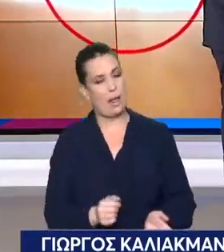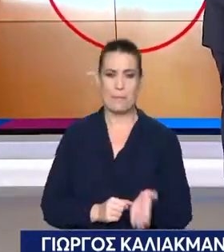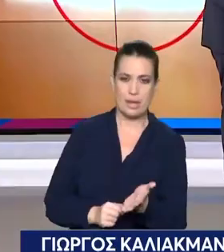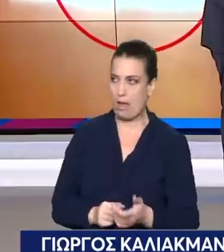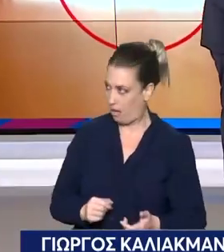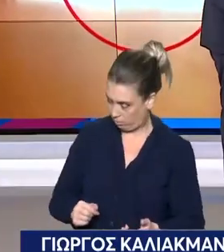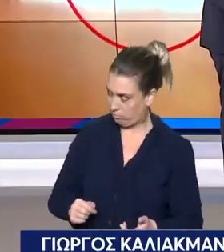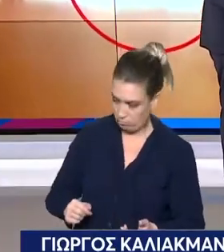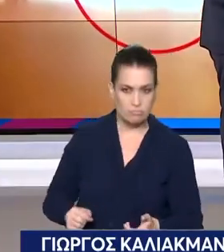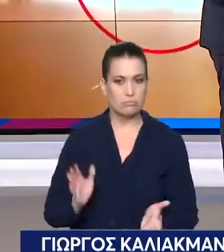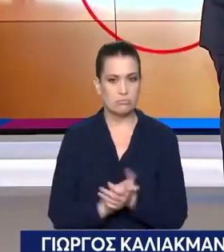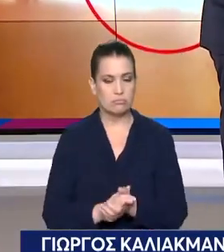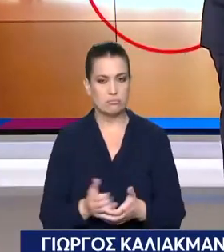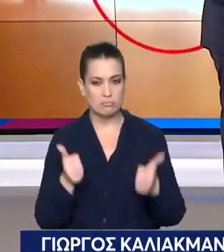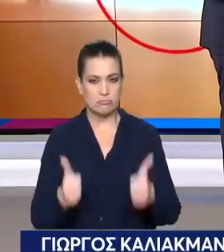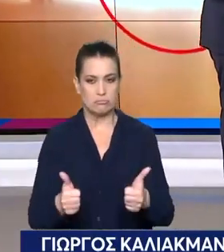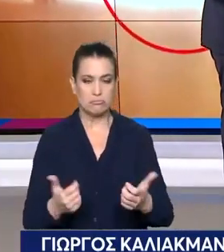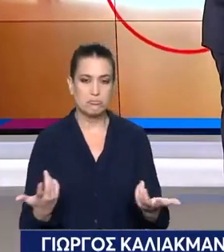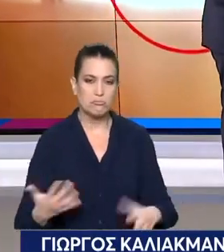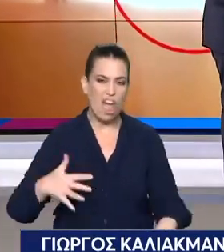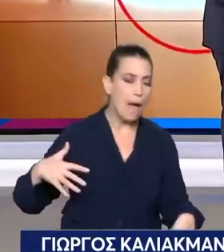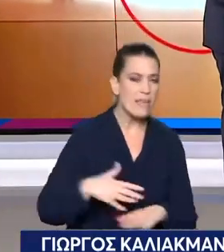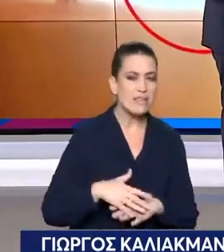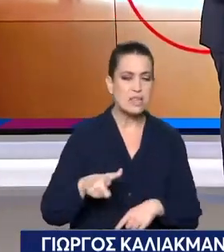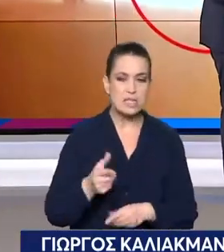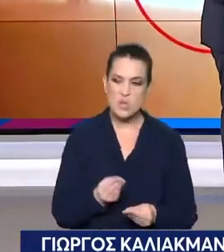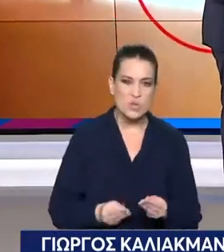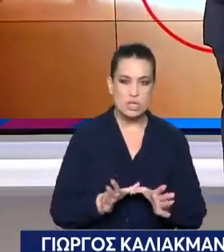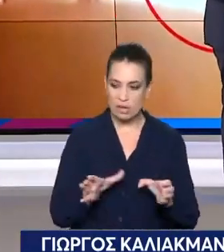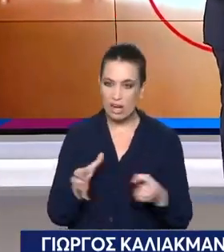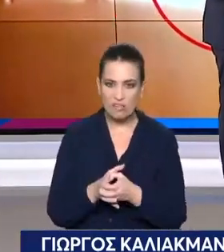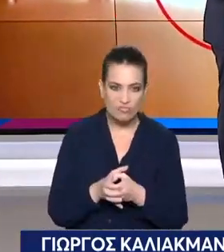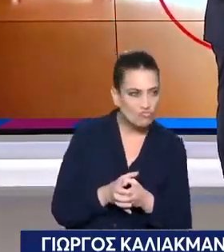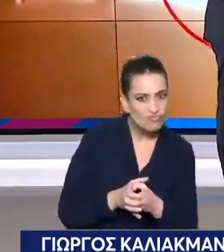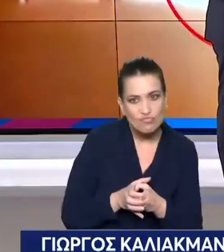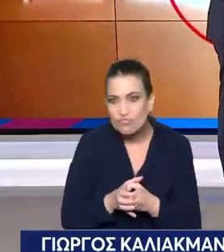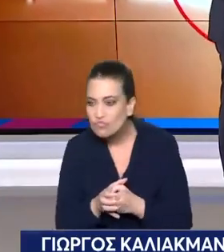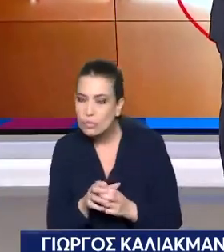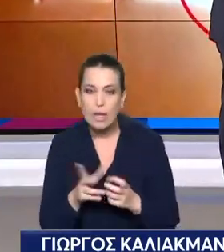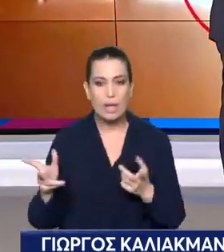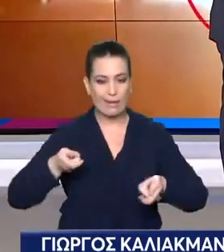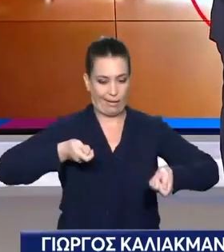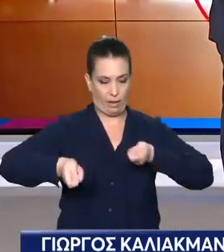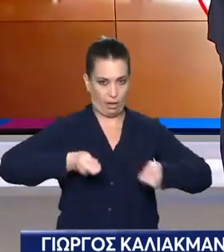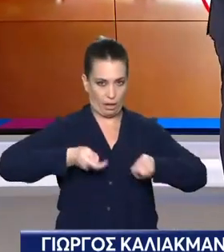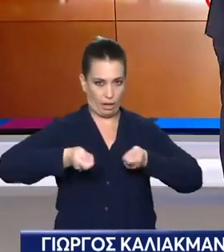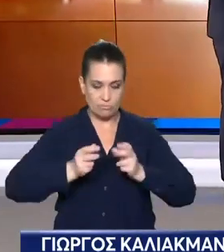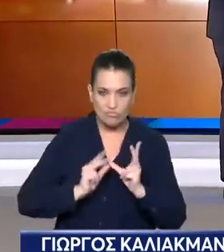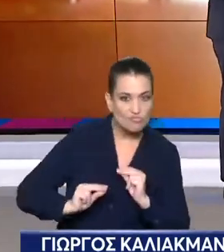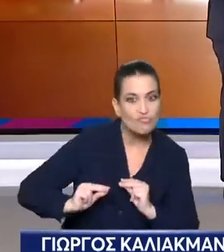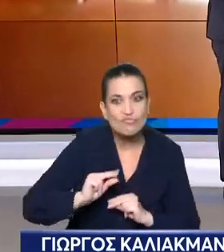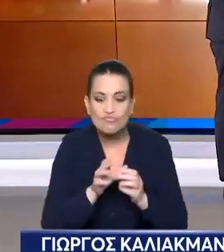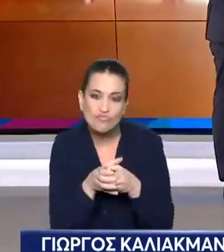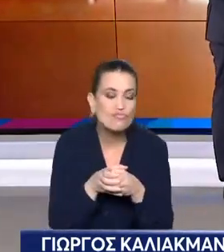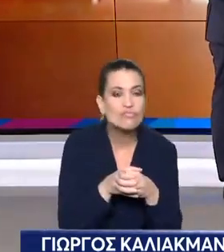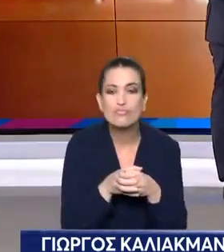βία και την επιθετικότητα. Ποιοι είναι αυτοί όμως που τους χρησιμοποιούν αυτούς τους χρήσιμους για κάποιους ηλιθίους?